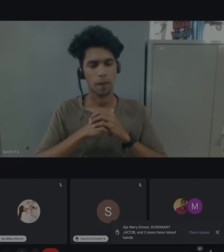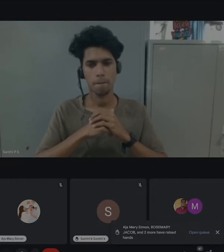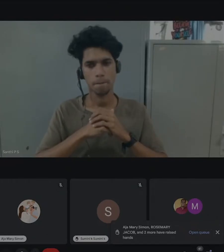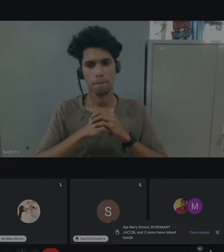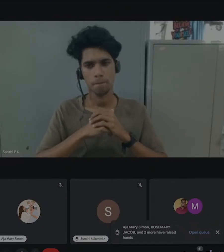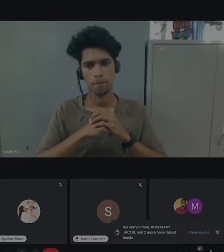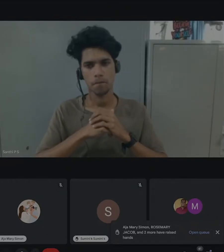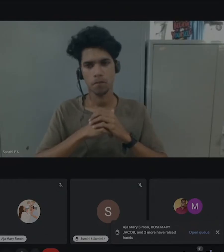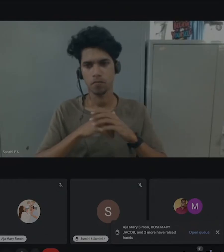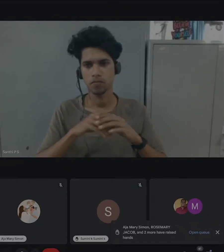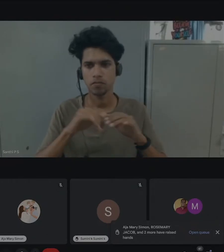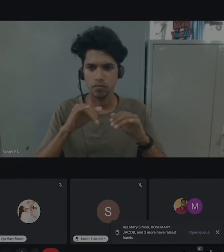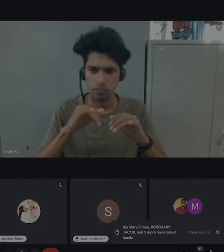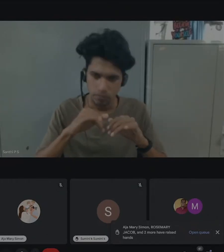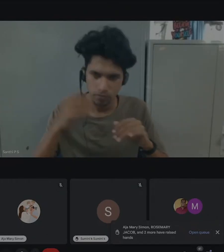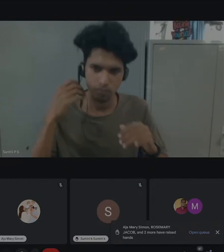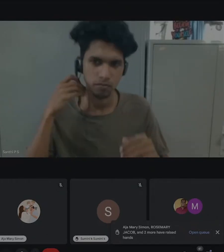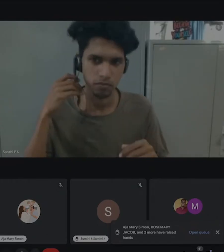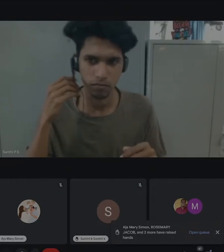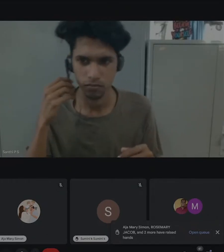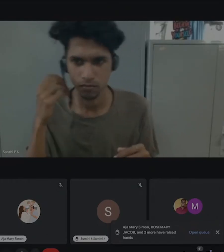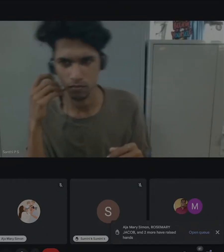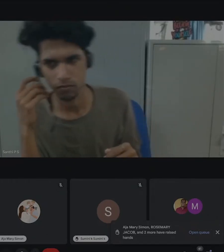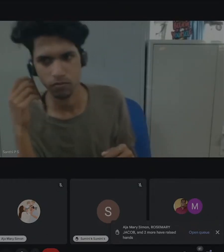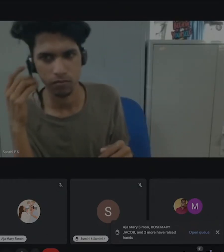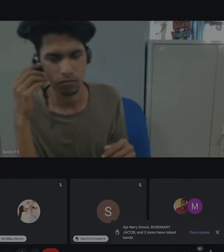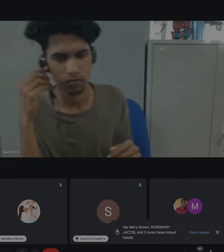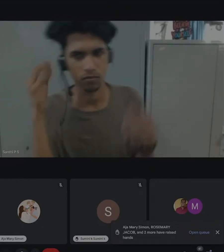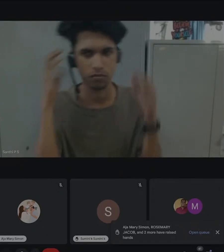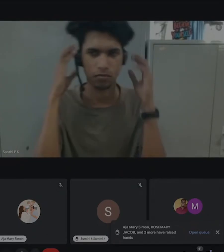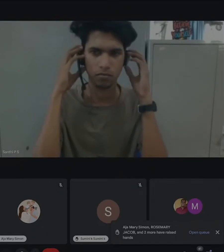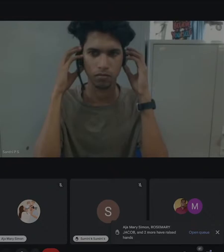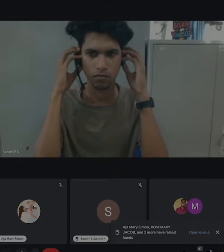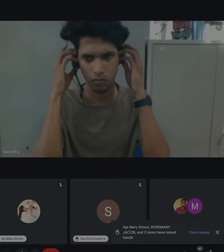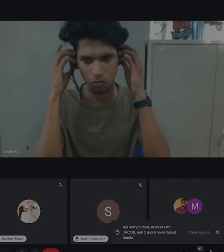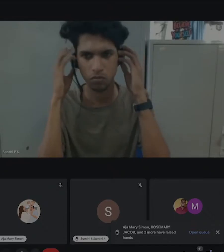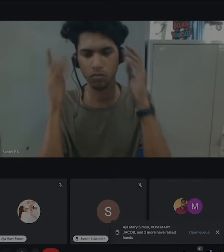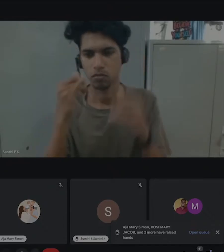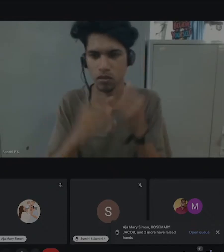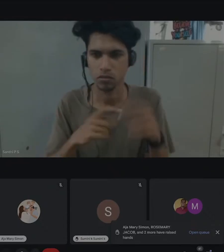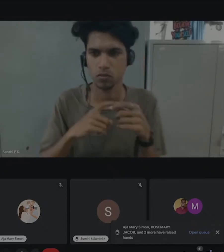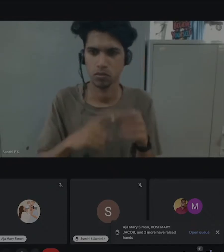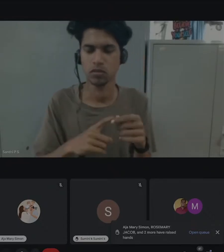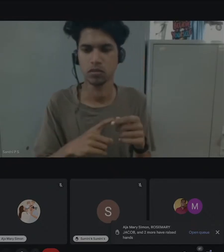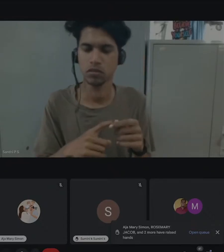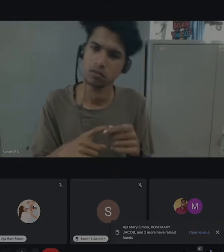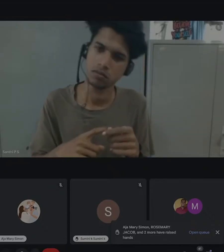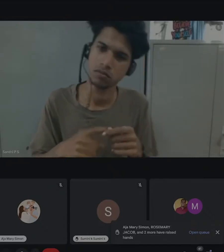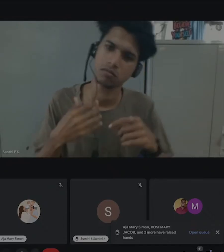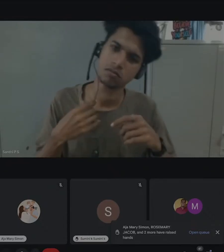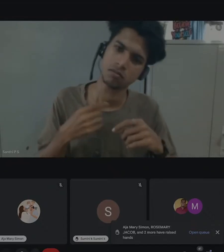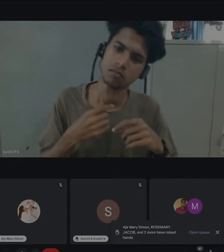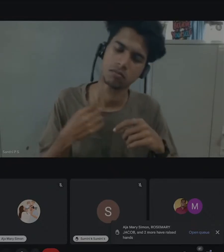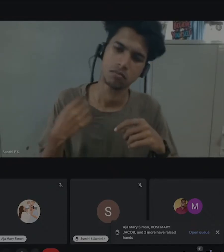ഒരു ചോദ്യം കൂടി ചോദിച്ചിരിക്കുന്നത്, ലാംഗ്വേജ് ടെസ്റ്റ് എവിടെയൊക്കെ ചെയ്യും? എനിക്ക് മാം തന്നെയാണ് സാധാരണ സ്പീച്ച് പത്തോളജിസ്റ്റ്